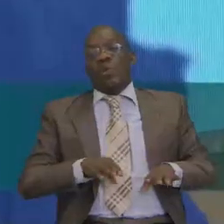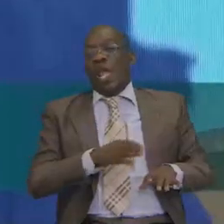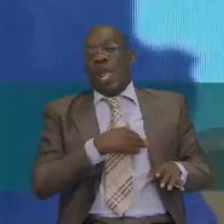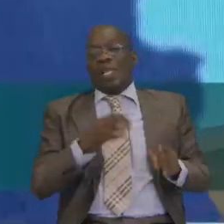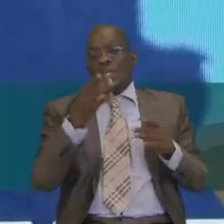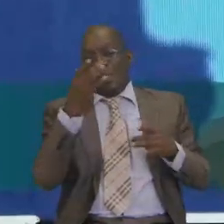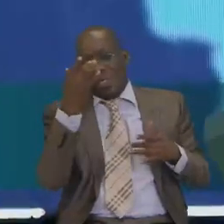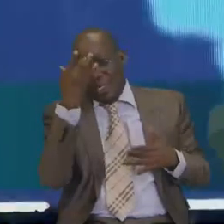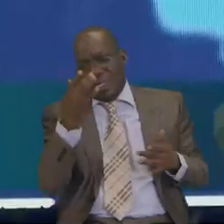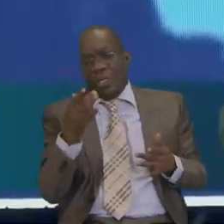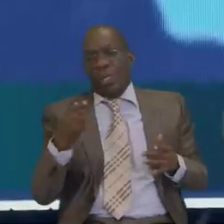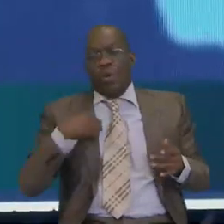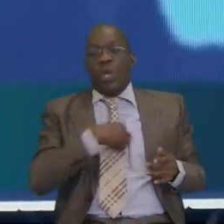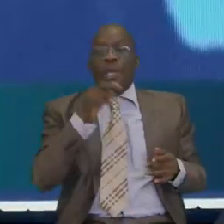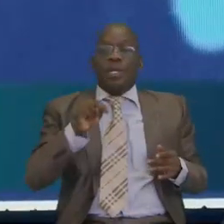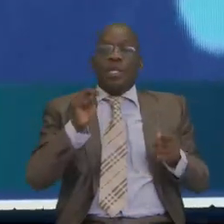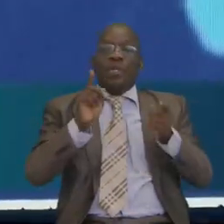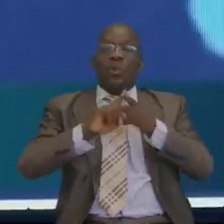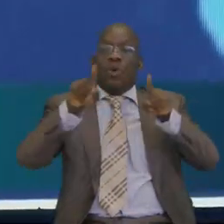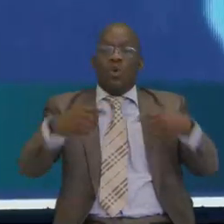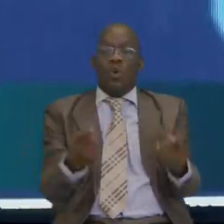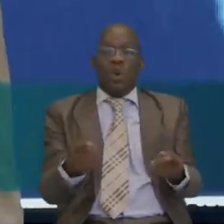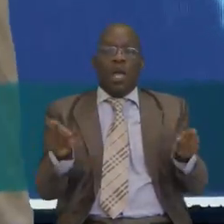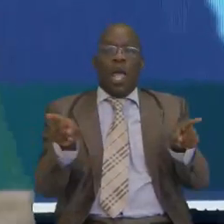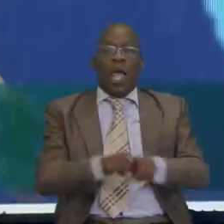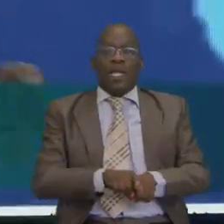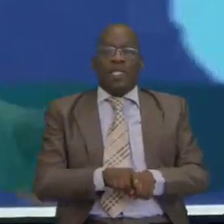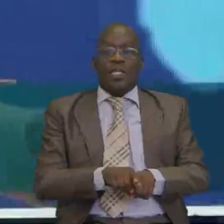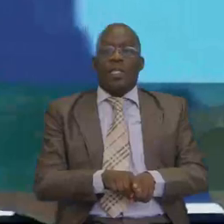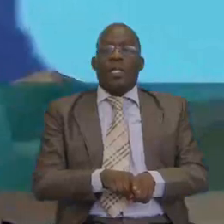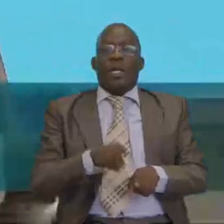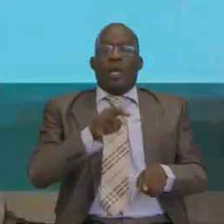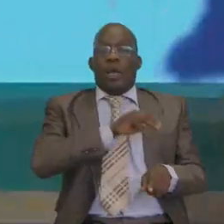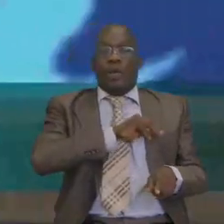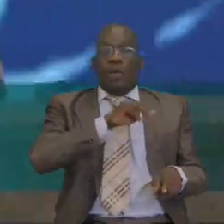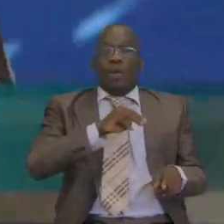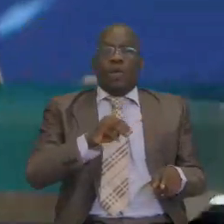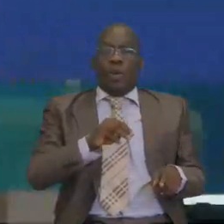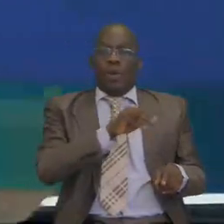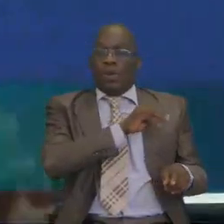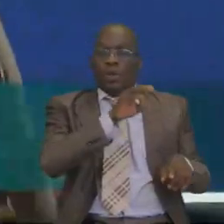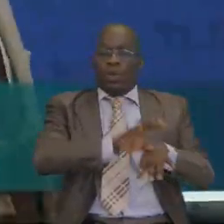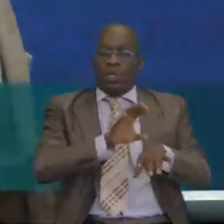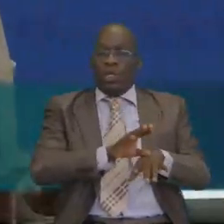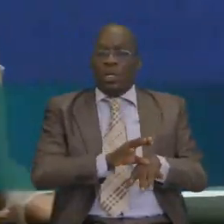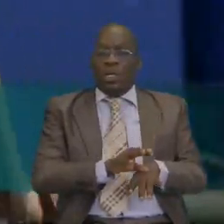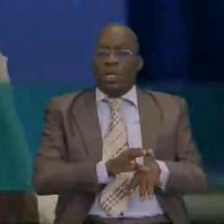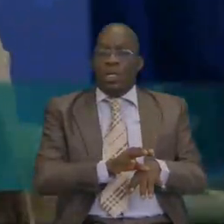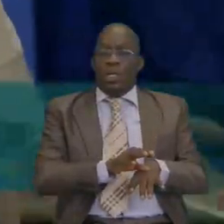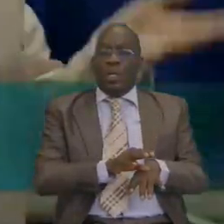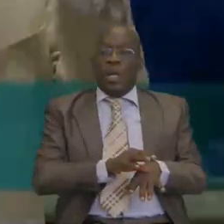maladifs, et nous devons donc aller pour... Hey, Église, membre de l'Église, n'importe quelle Église, il y a assez